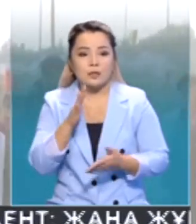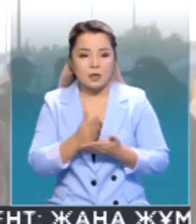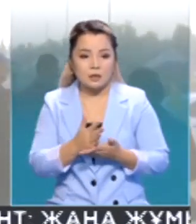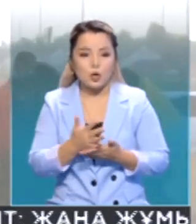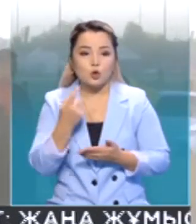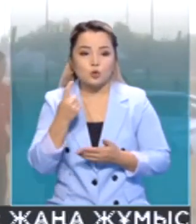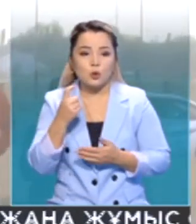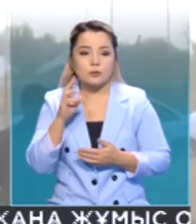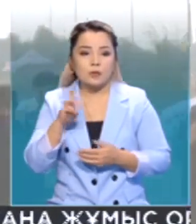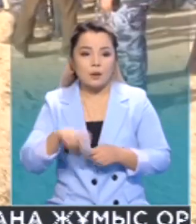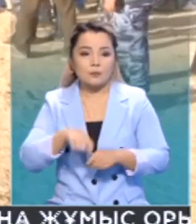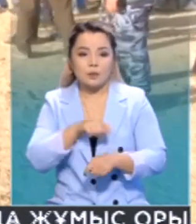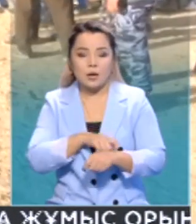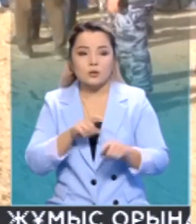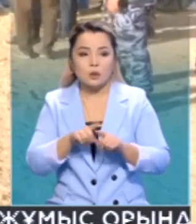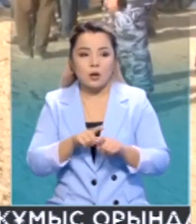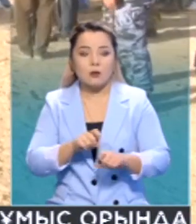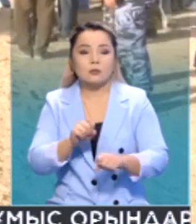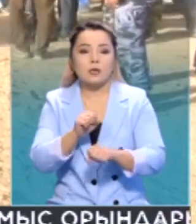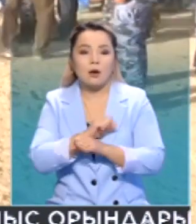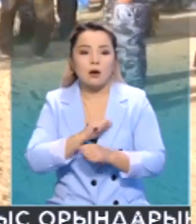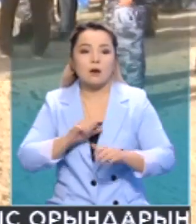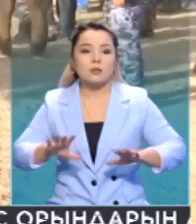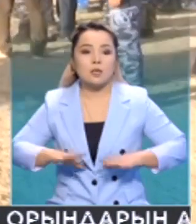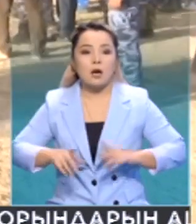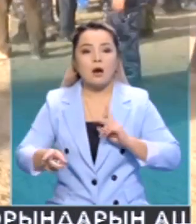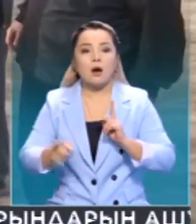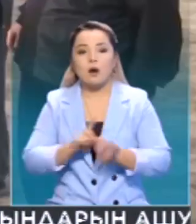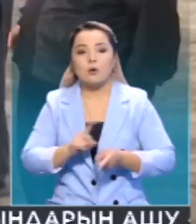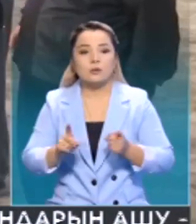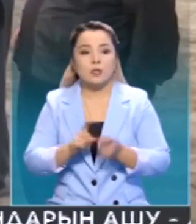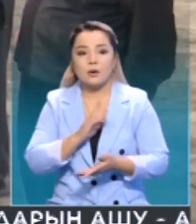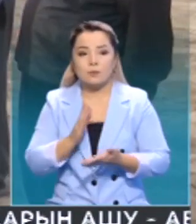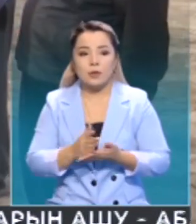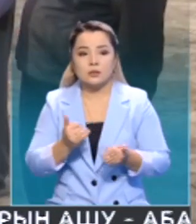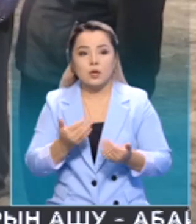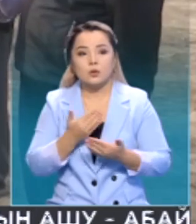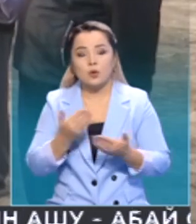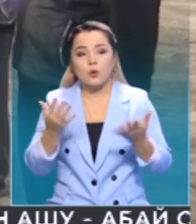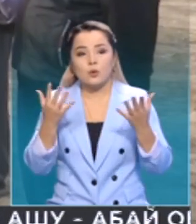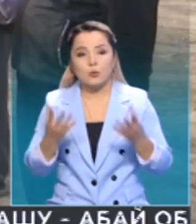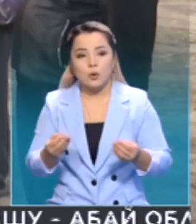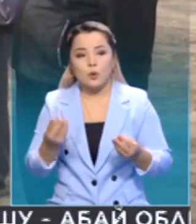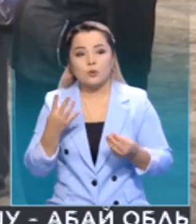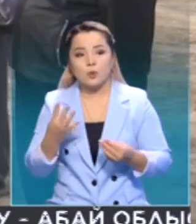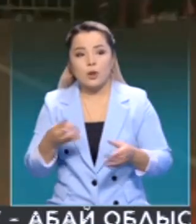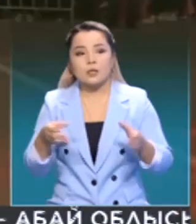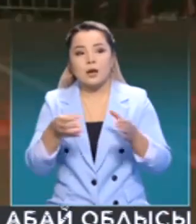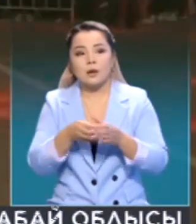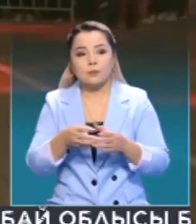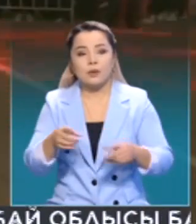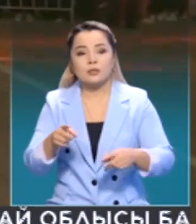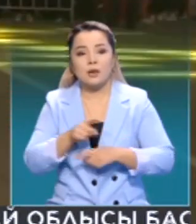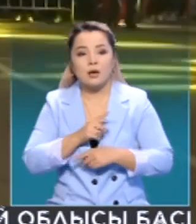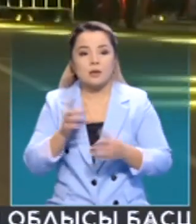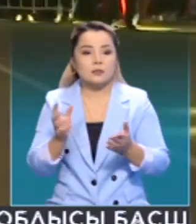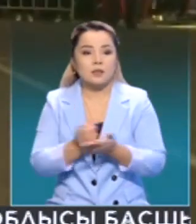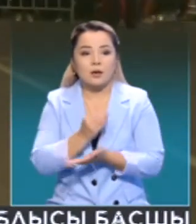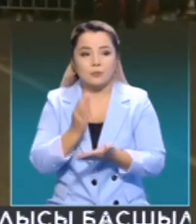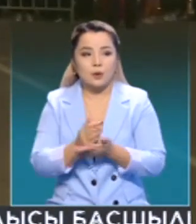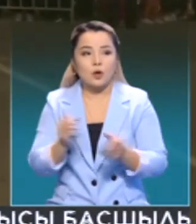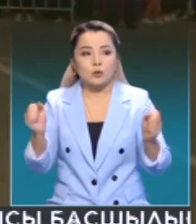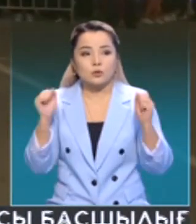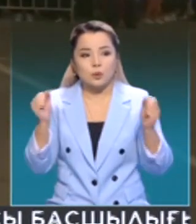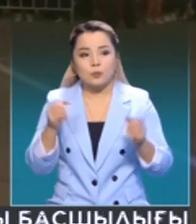шақырымды бағындырып, 600 шақырымдан кейін аттарды ауыстырып отырды. Сайыстың соңғы күні 4 команданың жүйріктері мәре сызығын кесті. Ұлттық